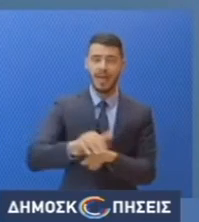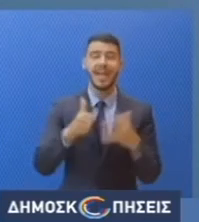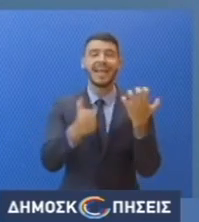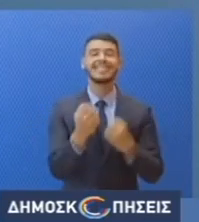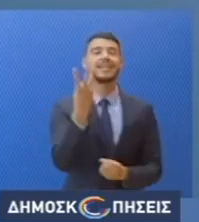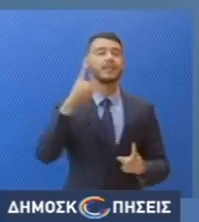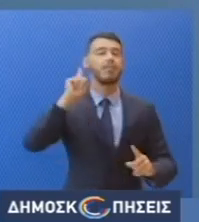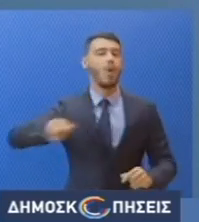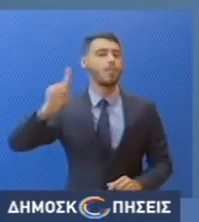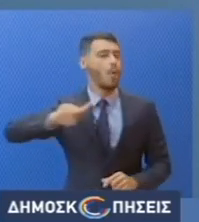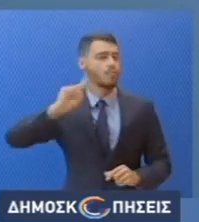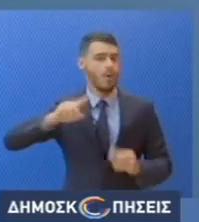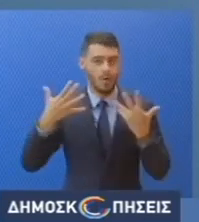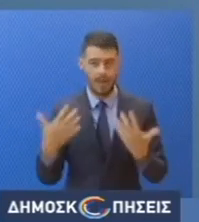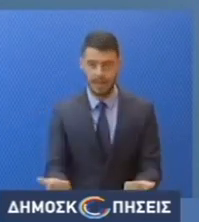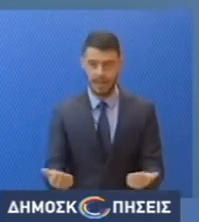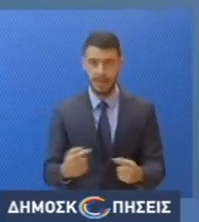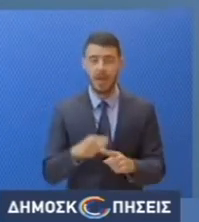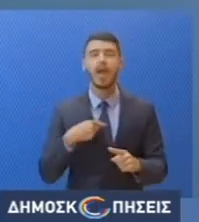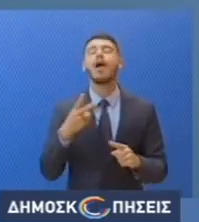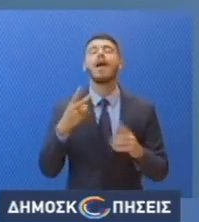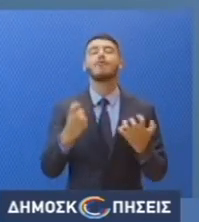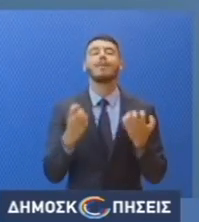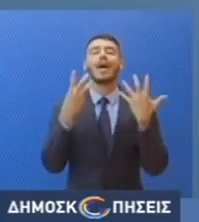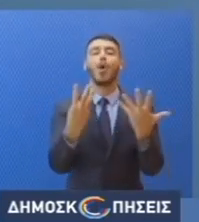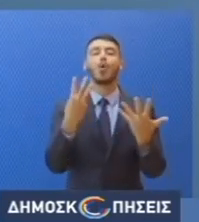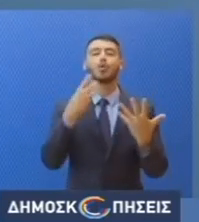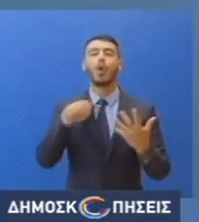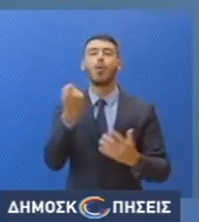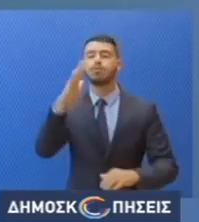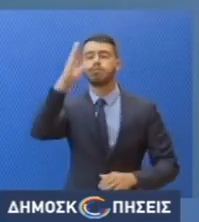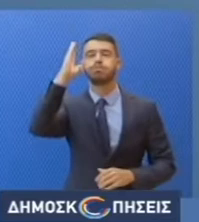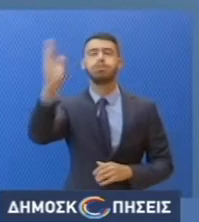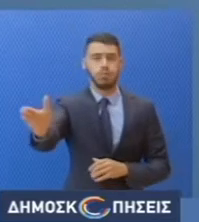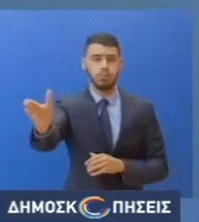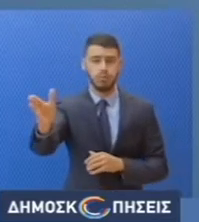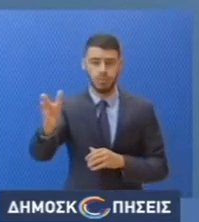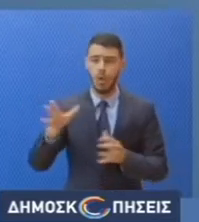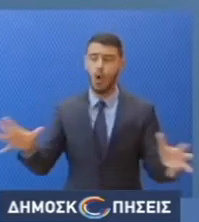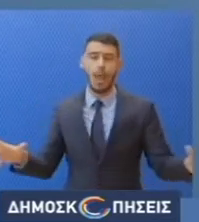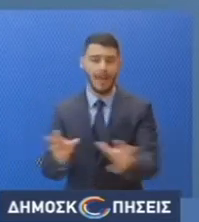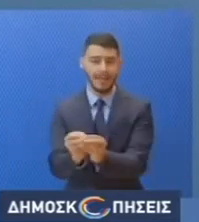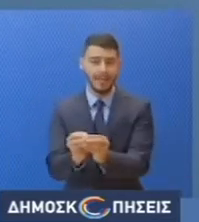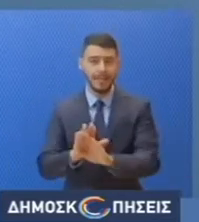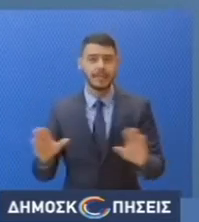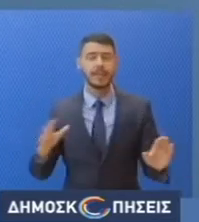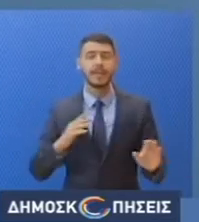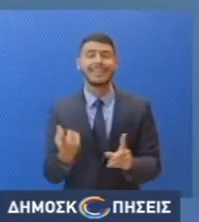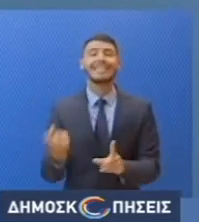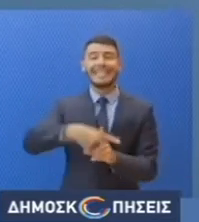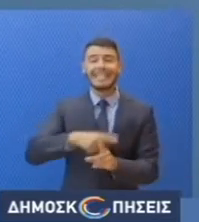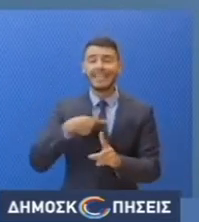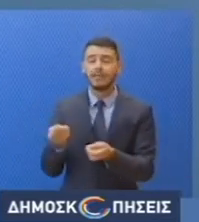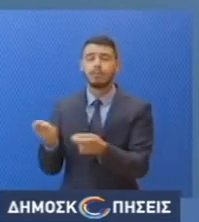περιπτώσεις, επιβλήθηκαν 87 πρόστιμα ύψους 51.000 ευρώ και διοικητικές κυρώσεις αναστολής